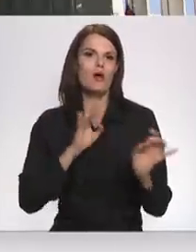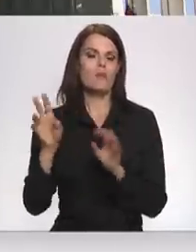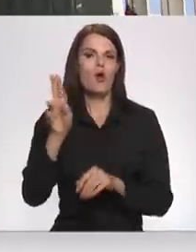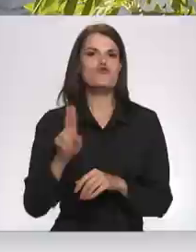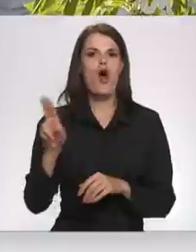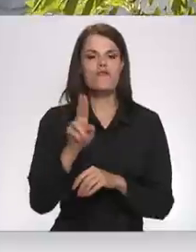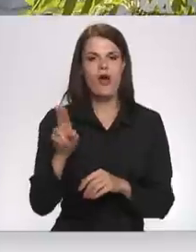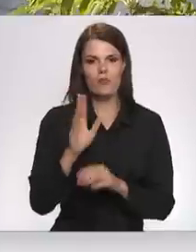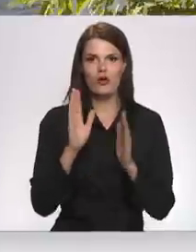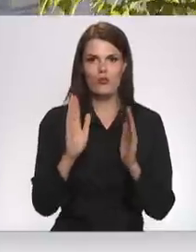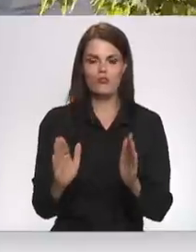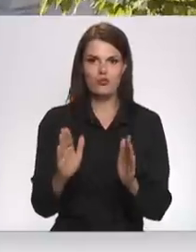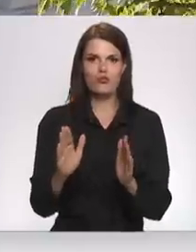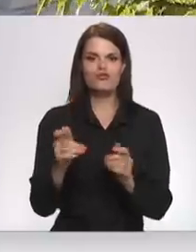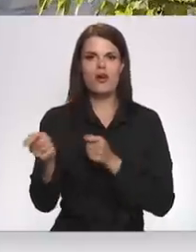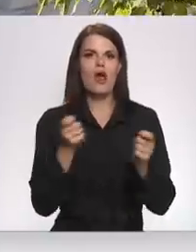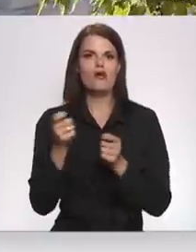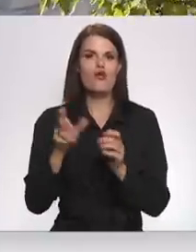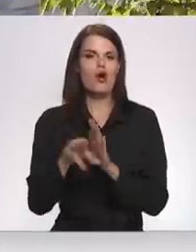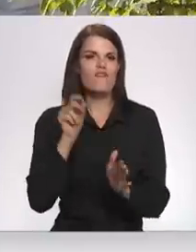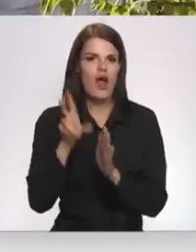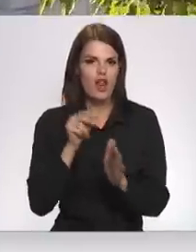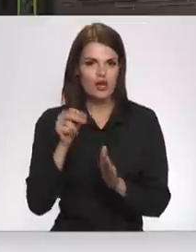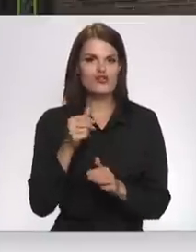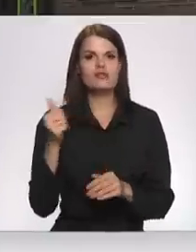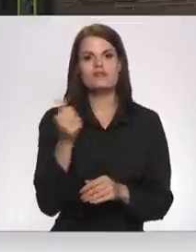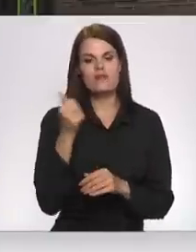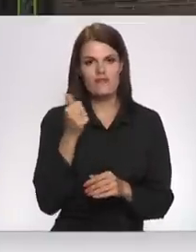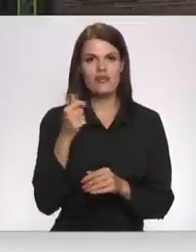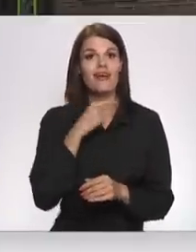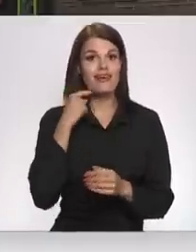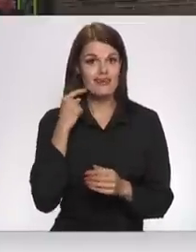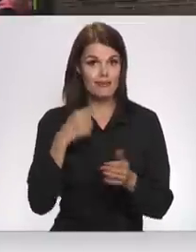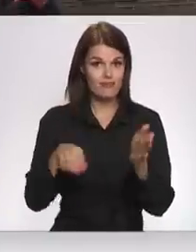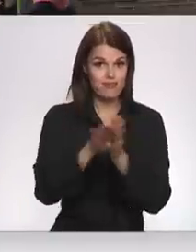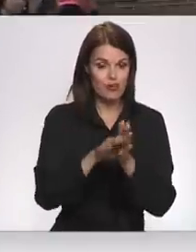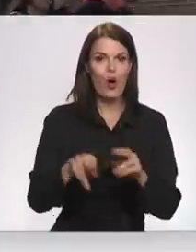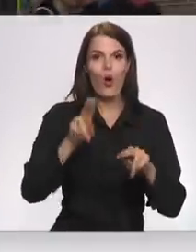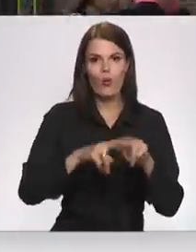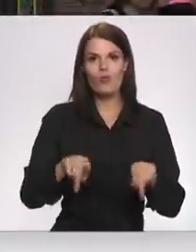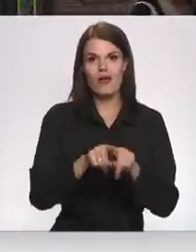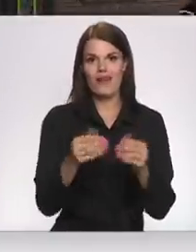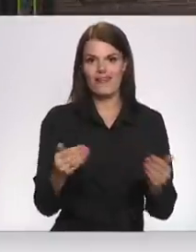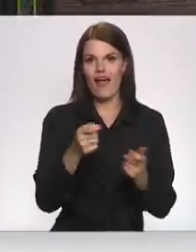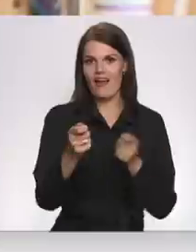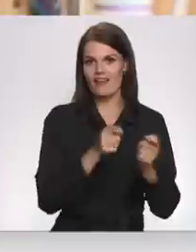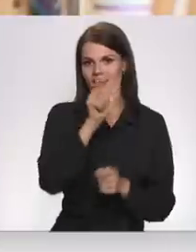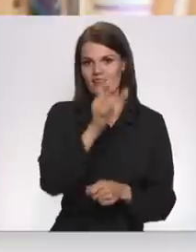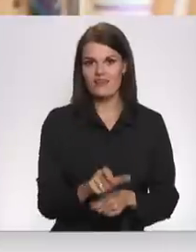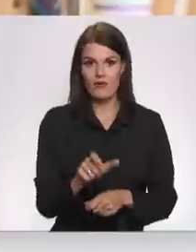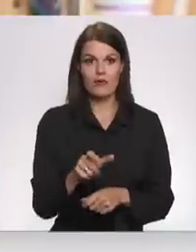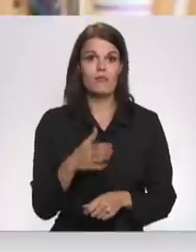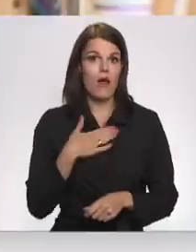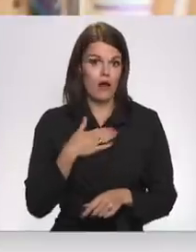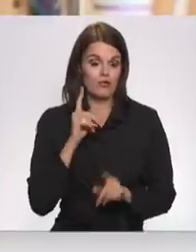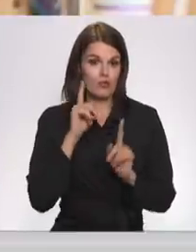novembrī universitātē gaidāmas rektora vēlēšanas. Uz šo amatu pretendē gan pašreizējais rektors Pētersons, gan Purviņa. Es to